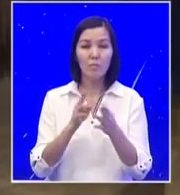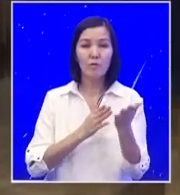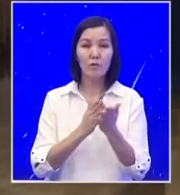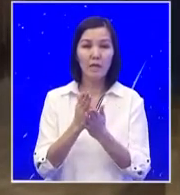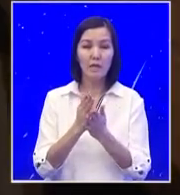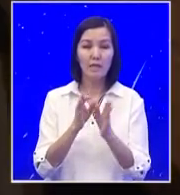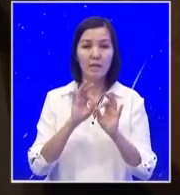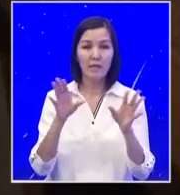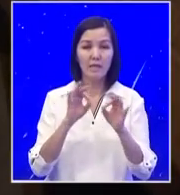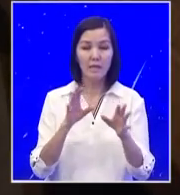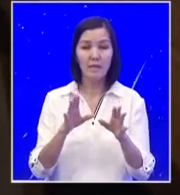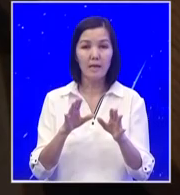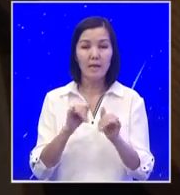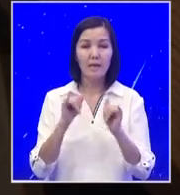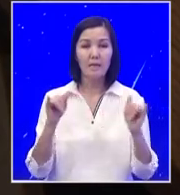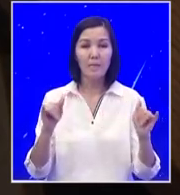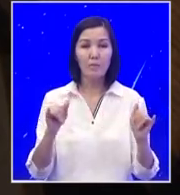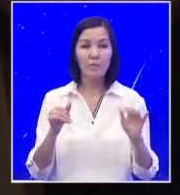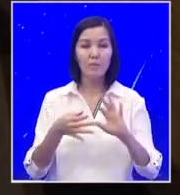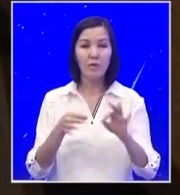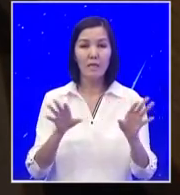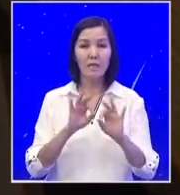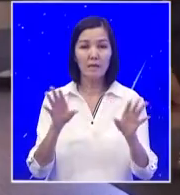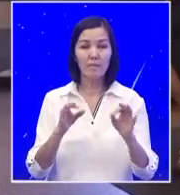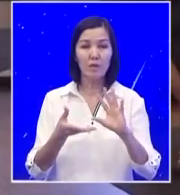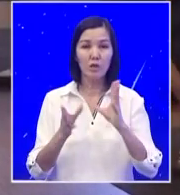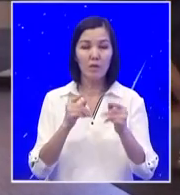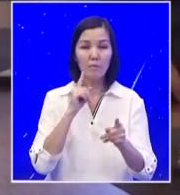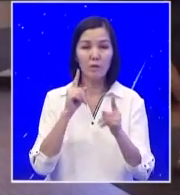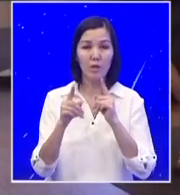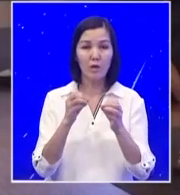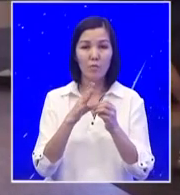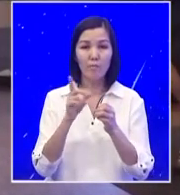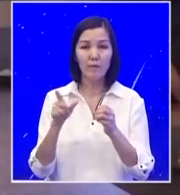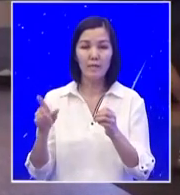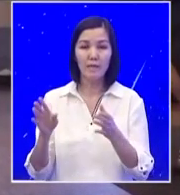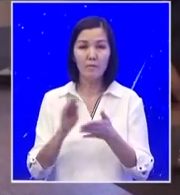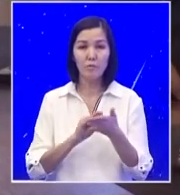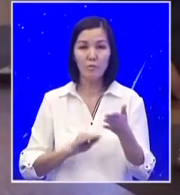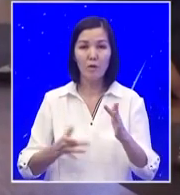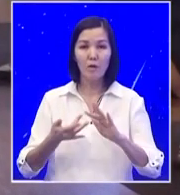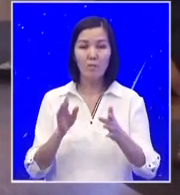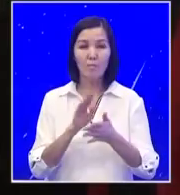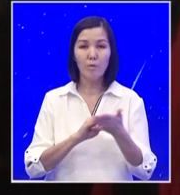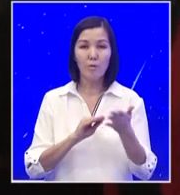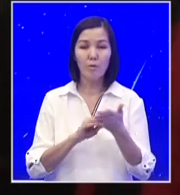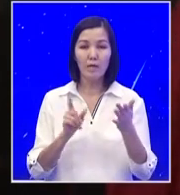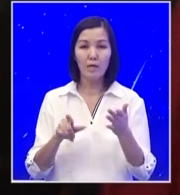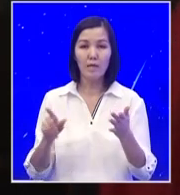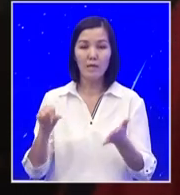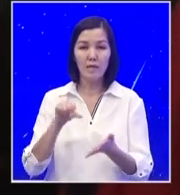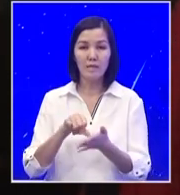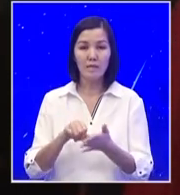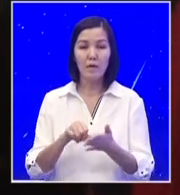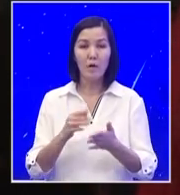да сөз болды. Оны дамыту тетігі талқыланды. Жалпы жиынға 15-ке тарта тілші блогер тартылды. Өзіме